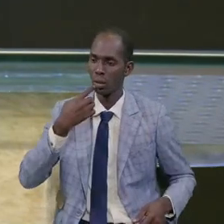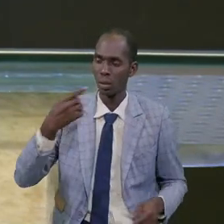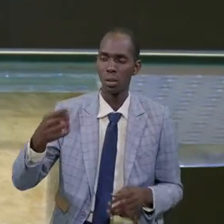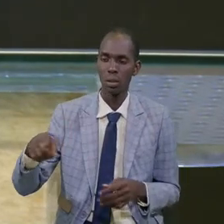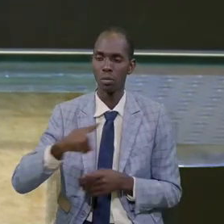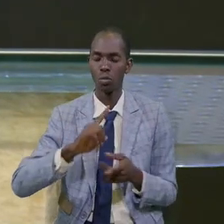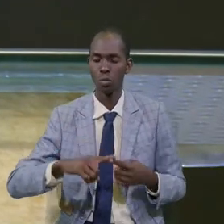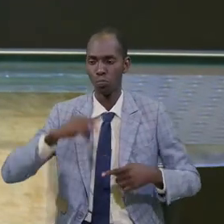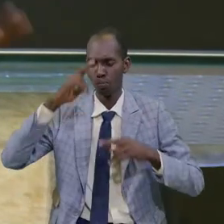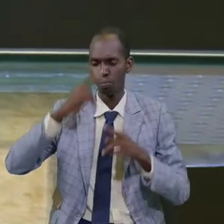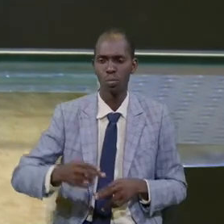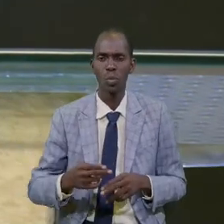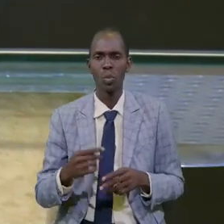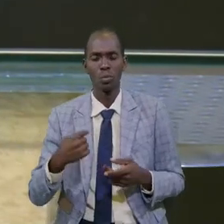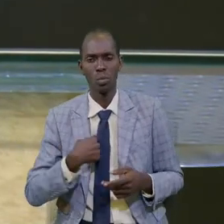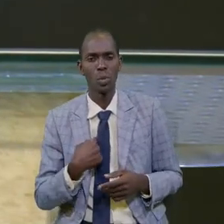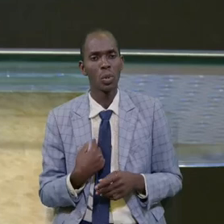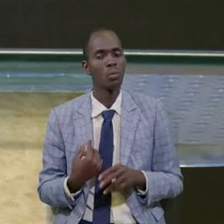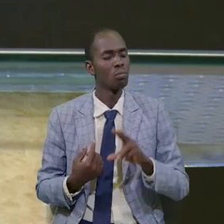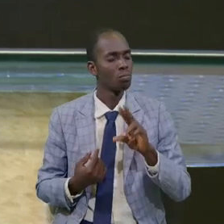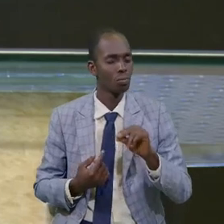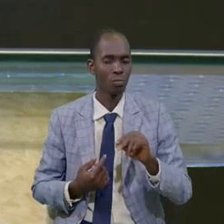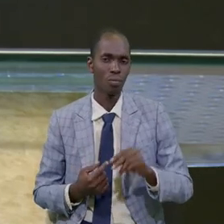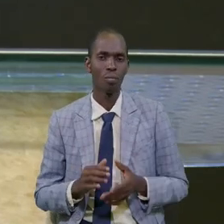pas à réclamer ce que je veux. Que je veux être.